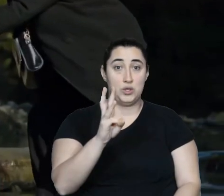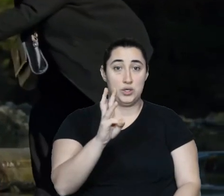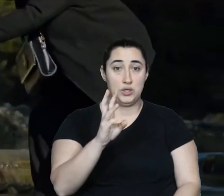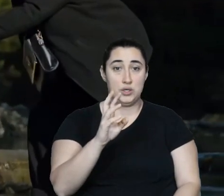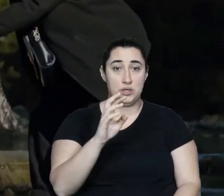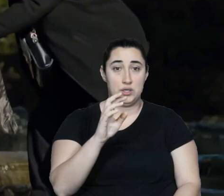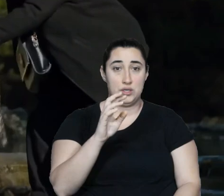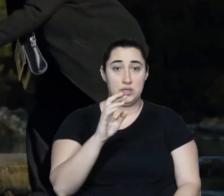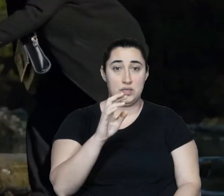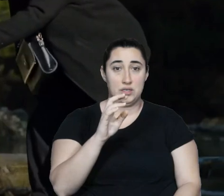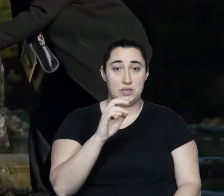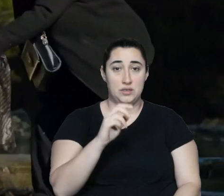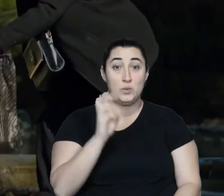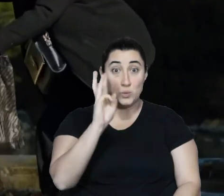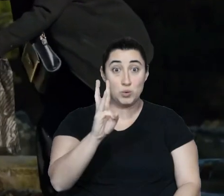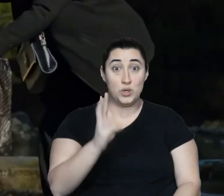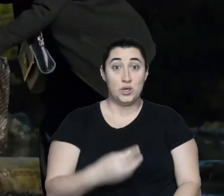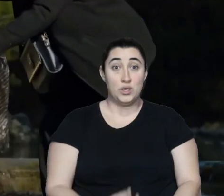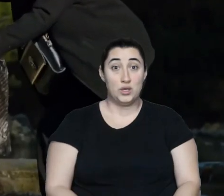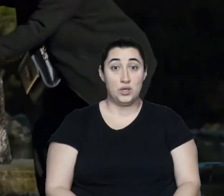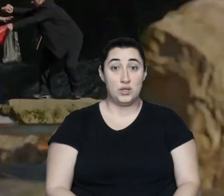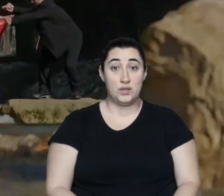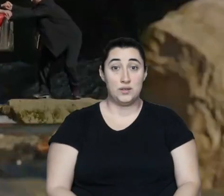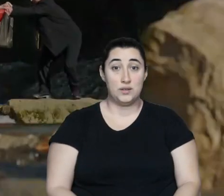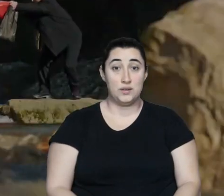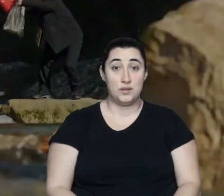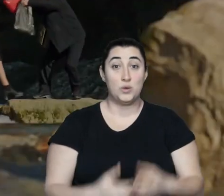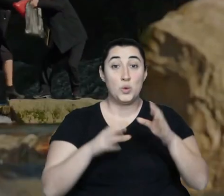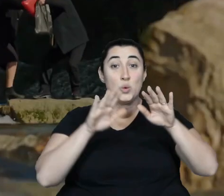1, 2, 3. Aslında bir uzun adım atsa geçecek. 3.